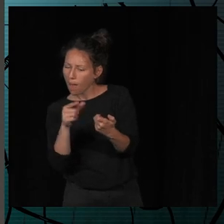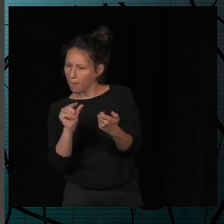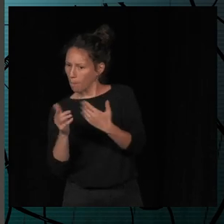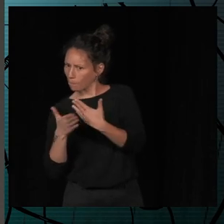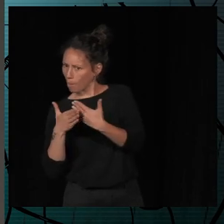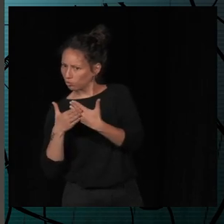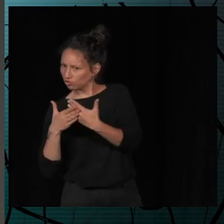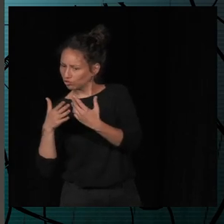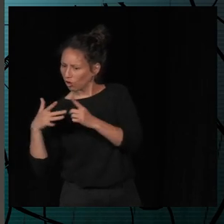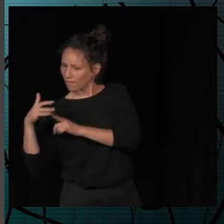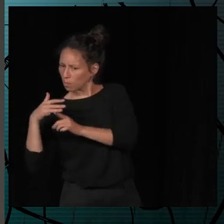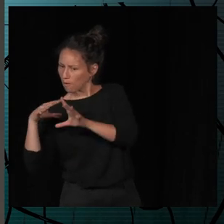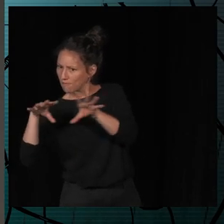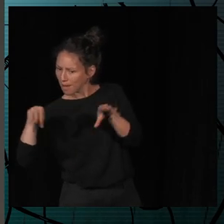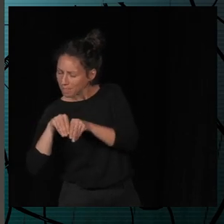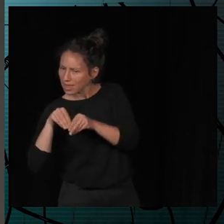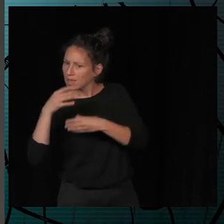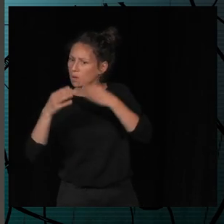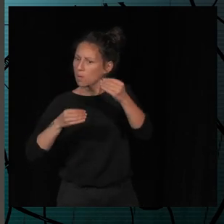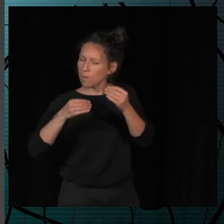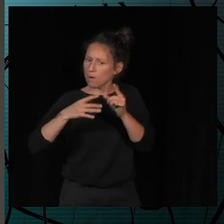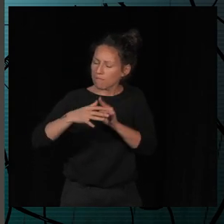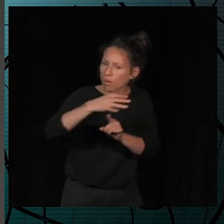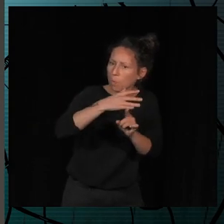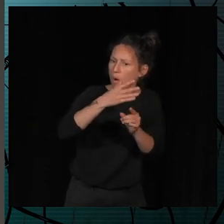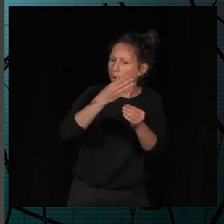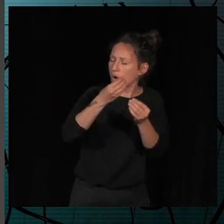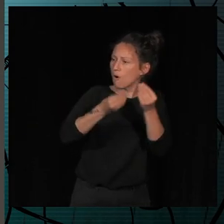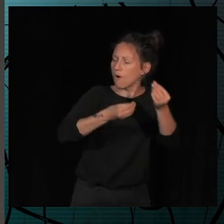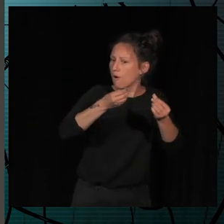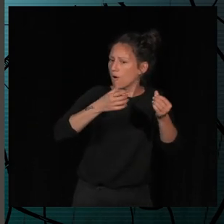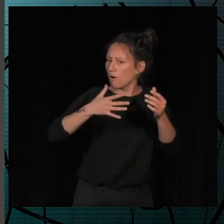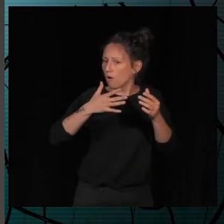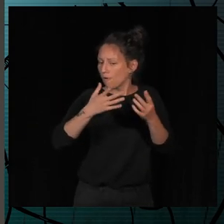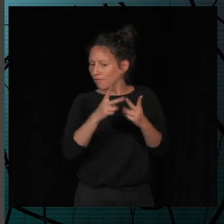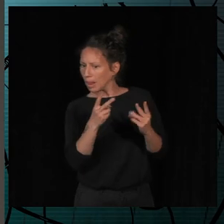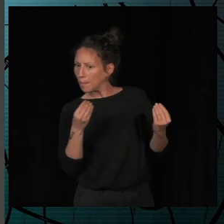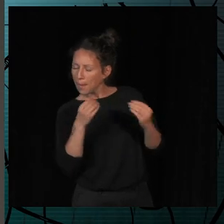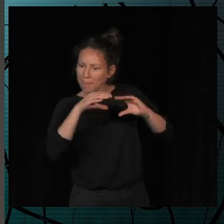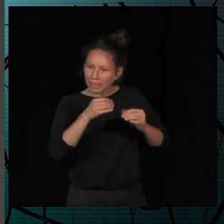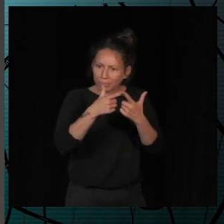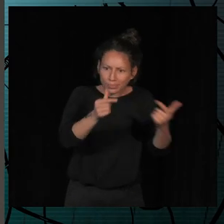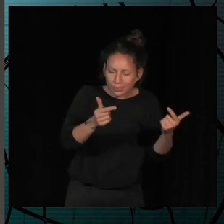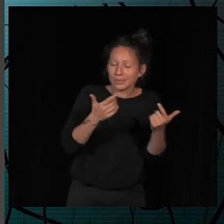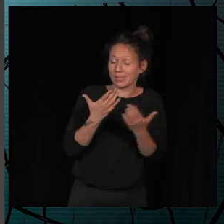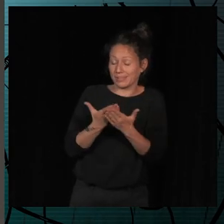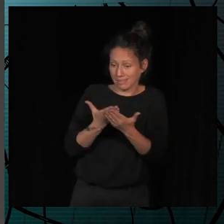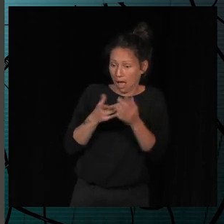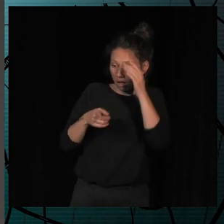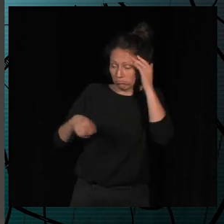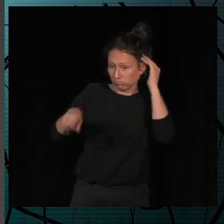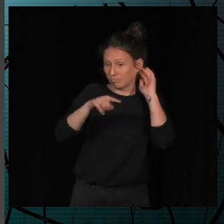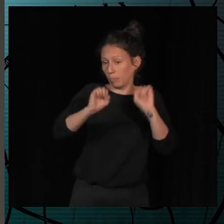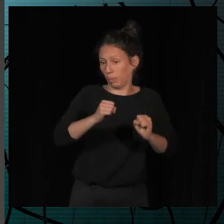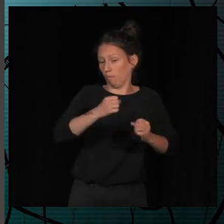citadin quotidien il peut y avoir une influence sur les comportements encore ça se discute mais il peut par contre si vous jouez un jeu moyen à jeux Un jeu à